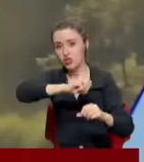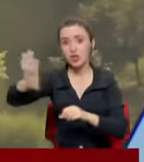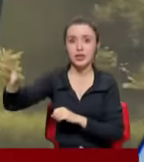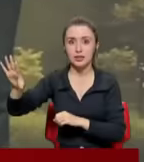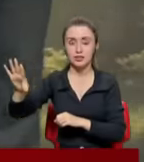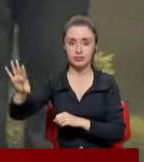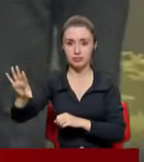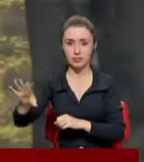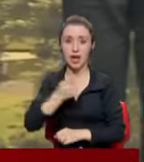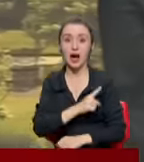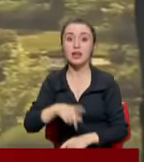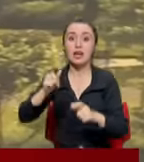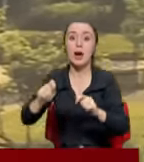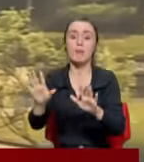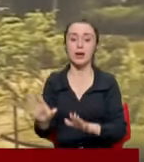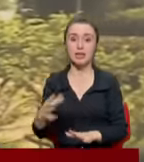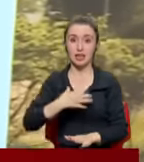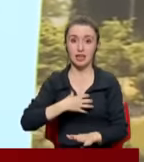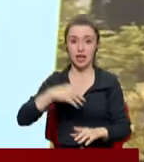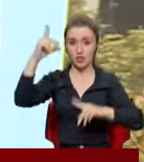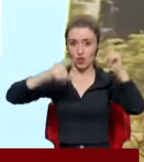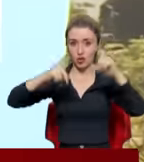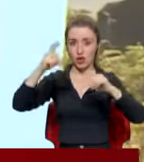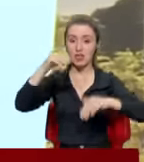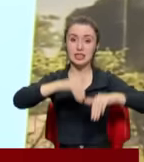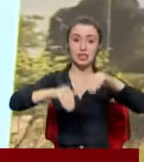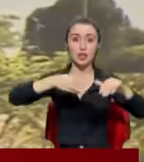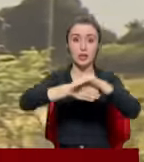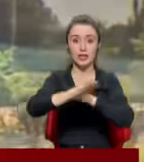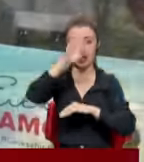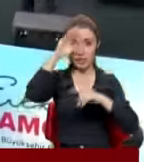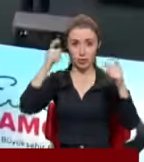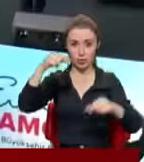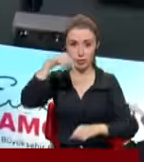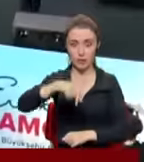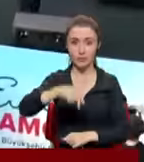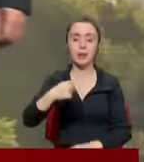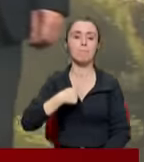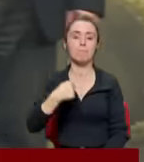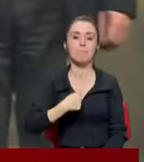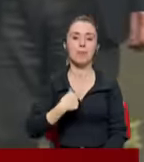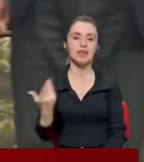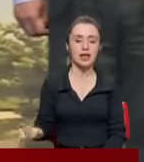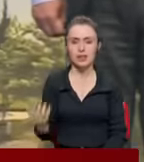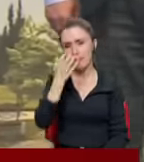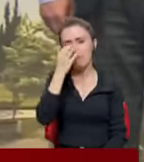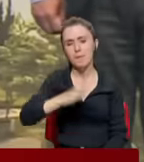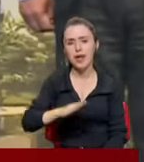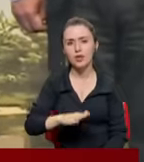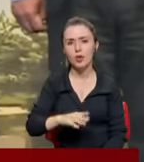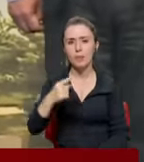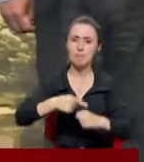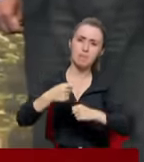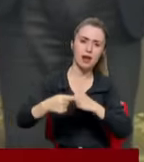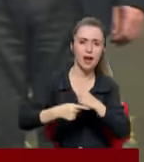çıkarı verir ha tek kendi resimleriyle seçime girer İstanbul'da Ben zaten bekliyorum bir